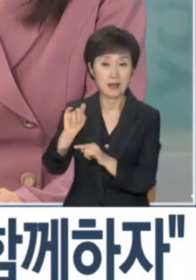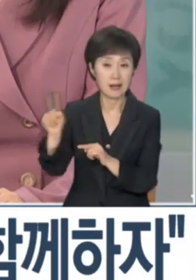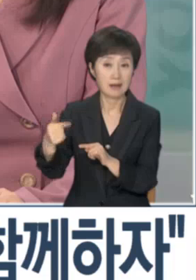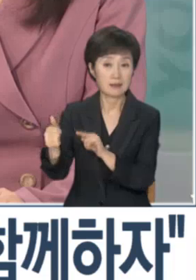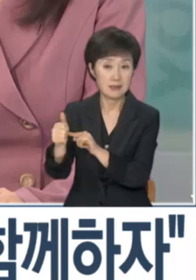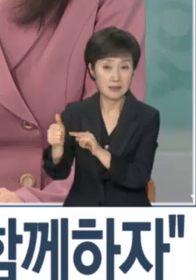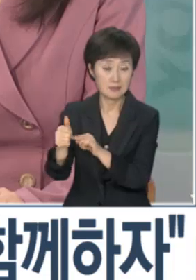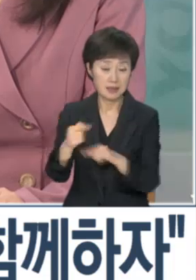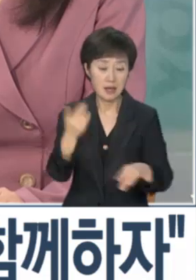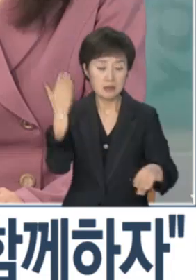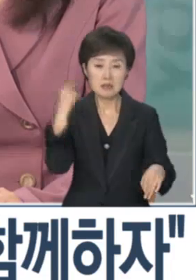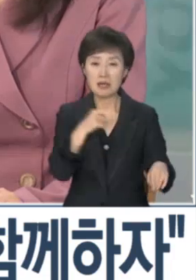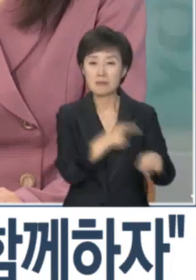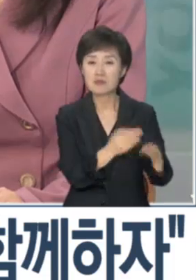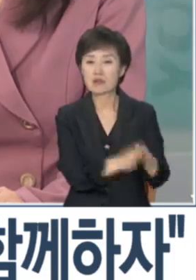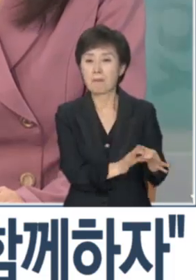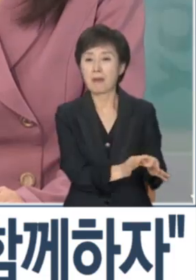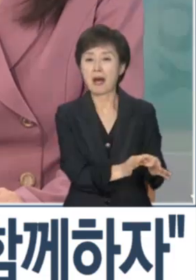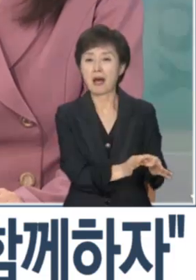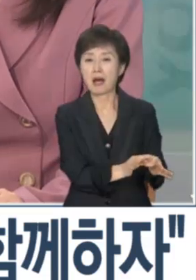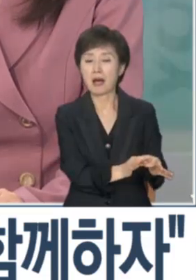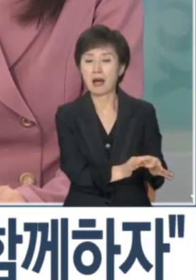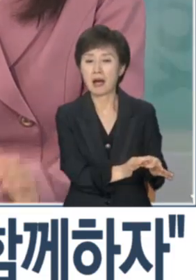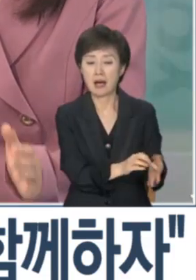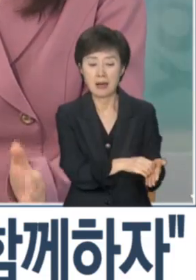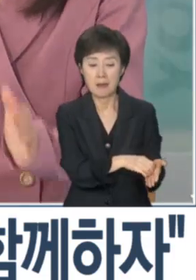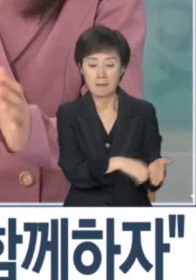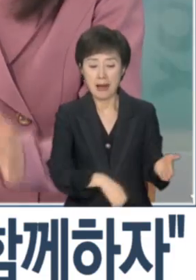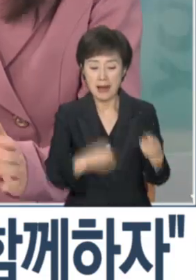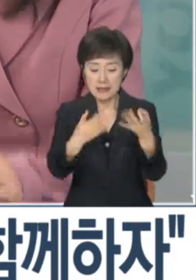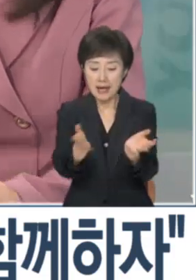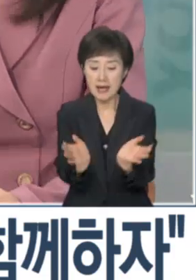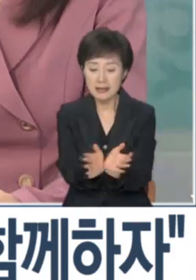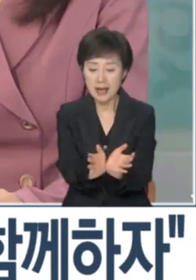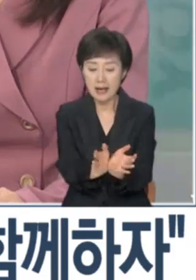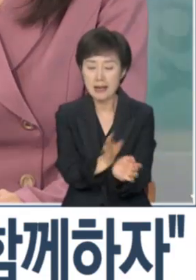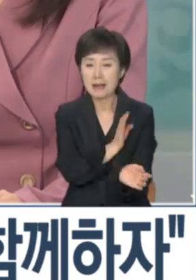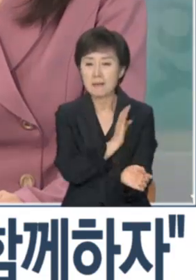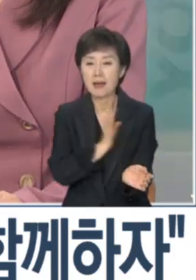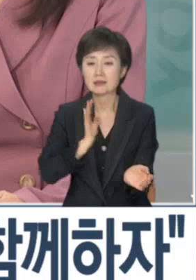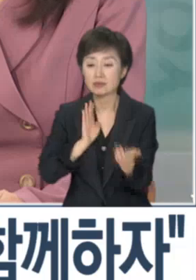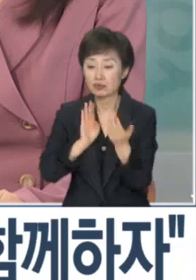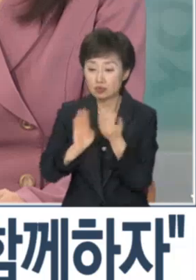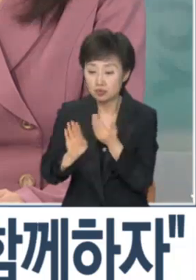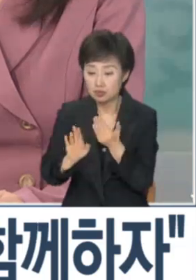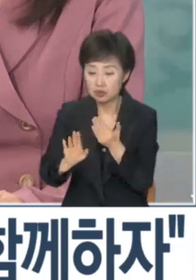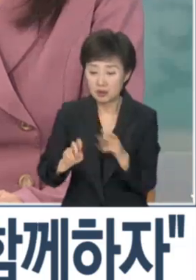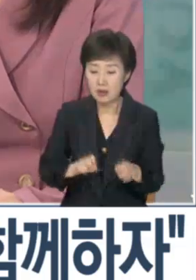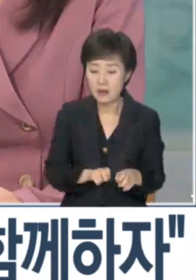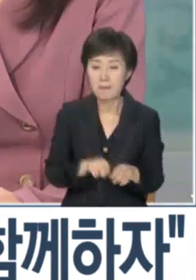아시겠지만 민주당에서 정치를 시작하시고 그리고 신당을 또 차려서 나가셨다가 이제는